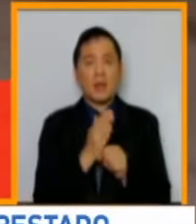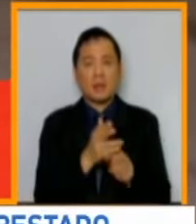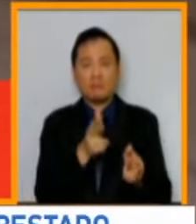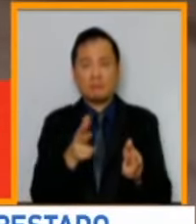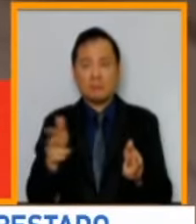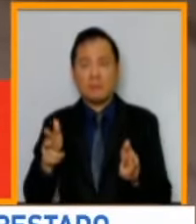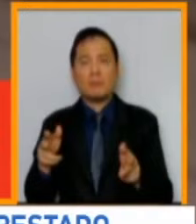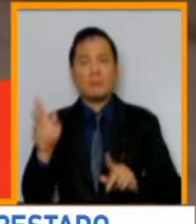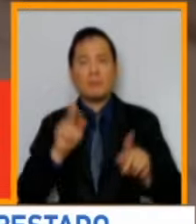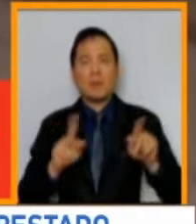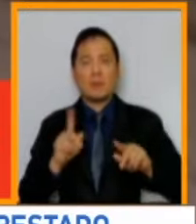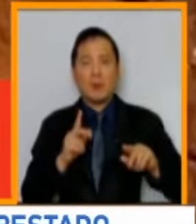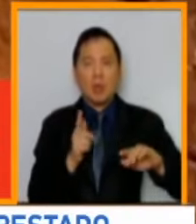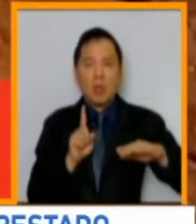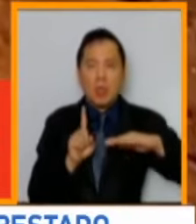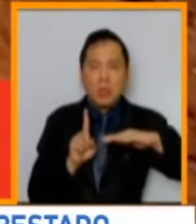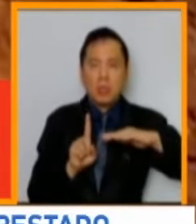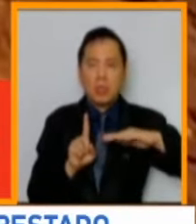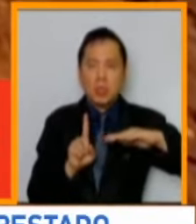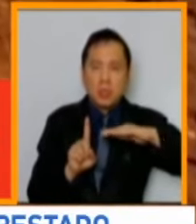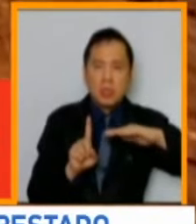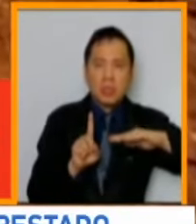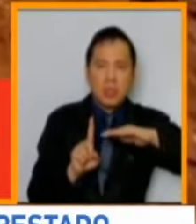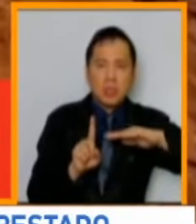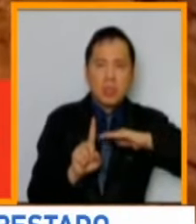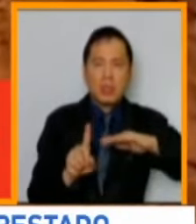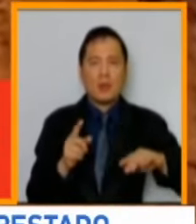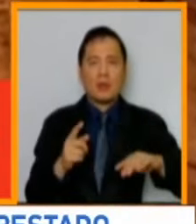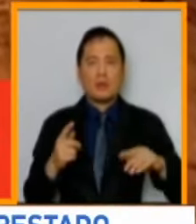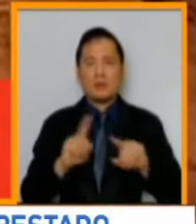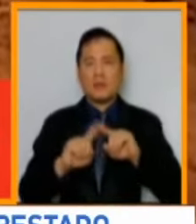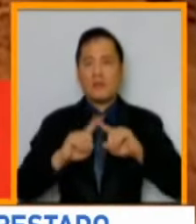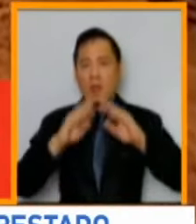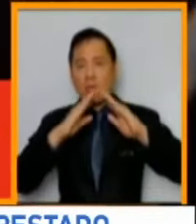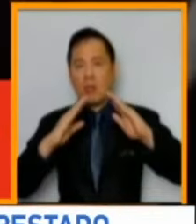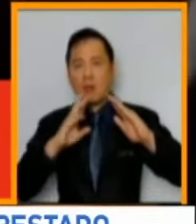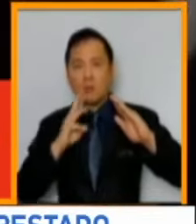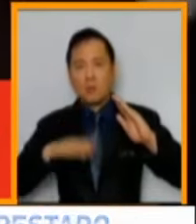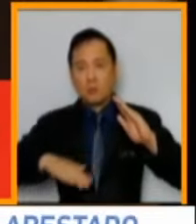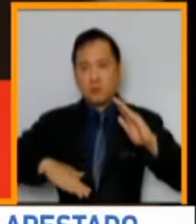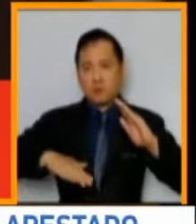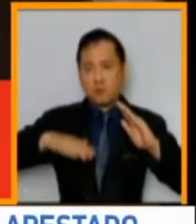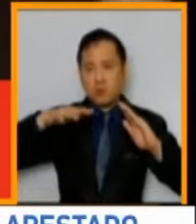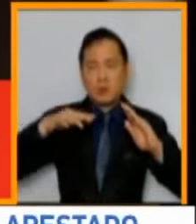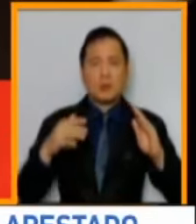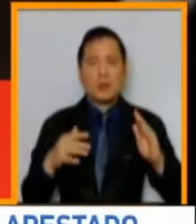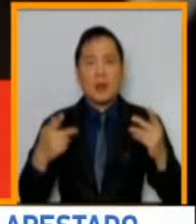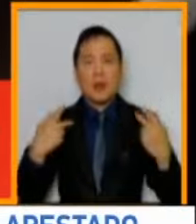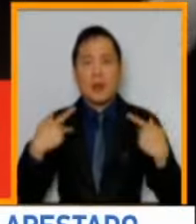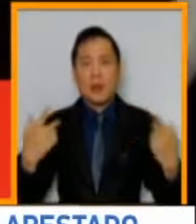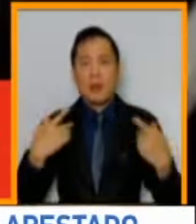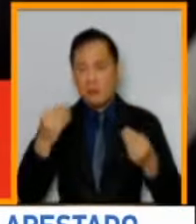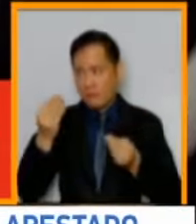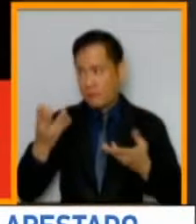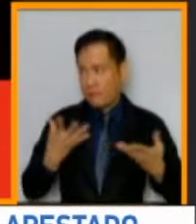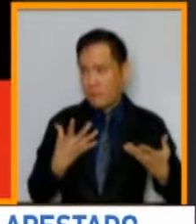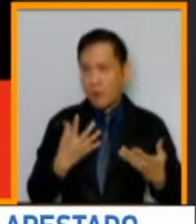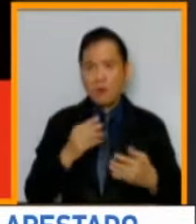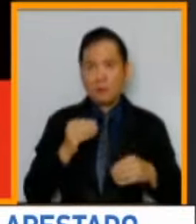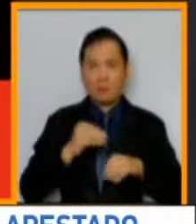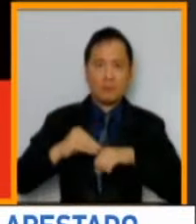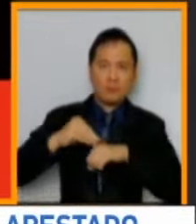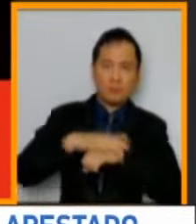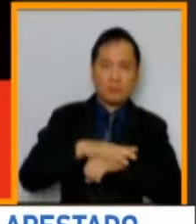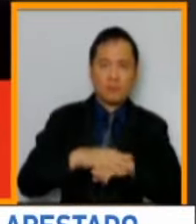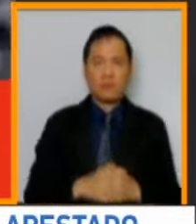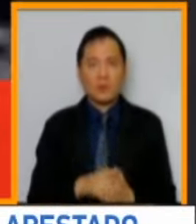sheds ang halos lubog na sa baha. May naiulat din ng mga landslide sa lugar. Mabilis naman na rumusponde ang mga kawani ng Municipal